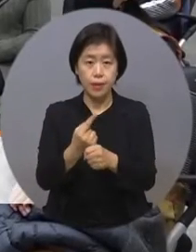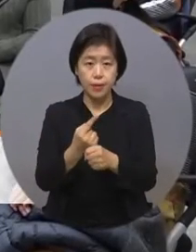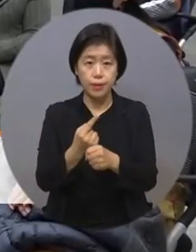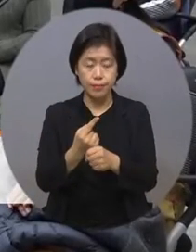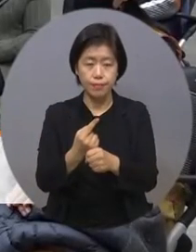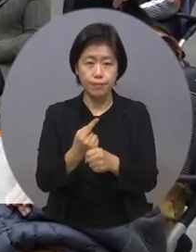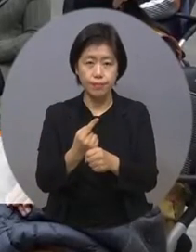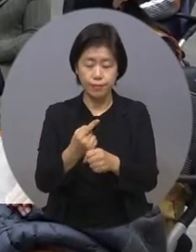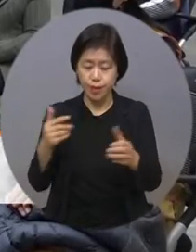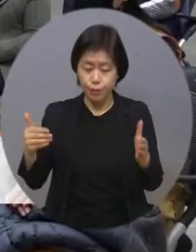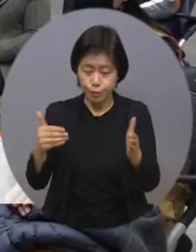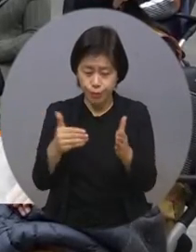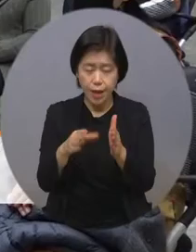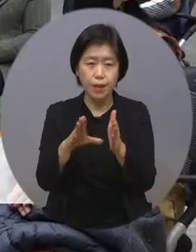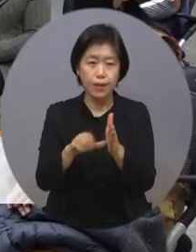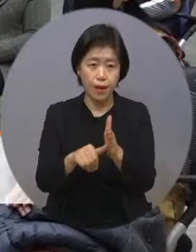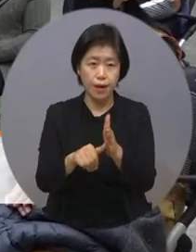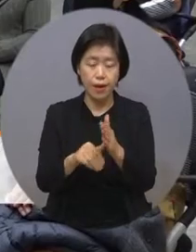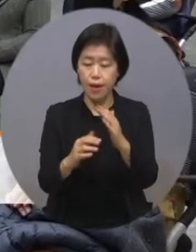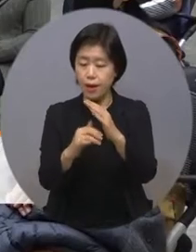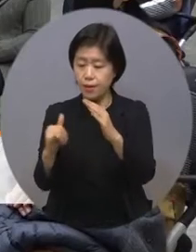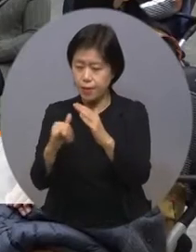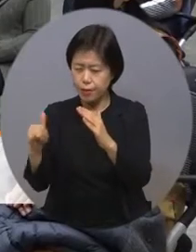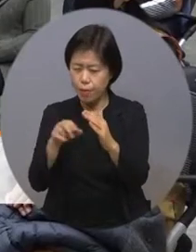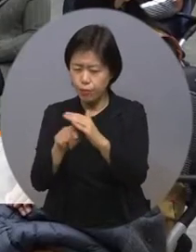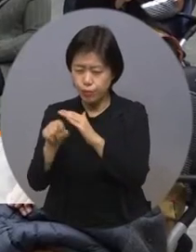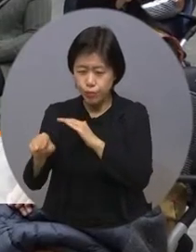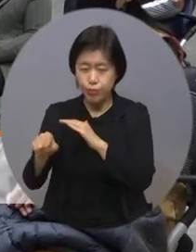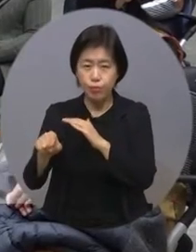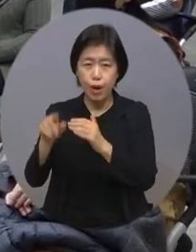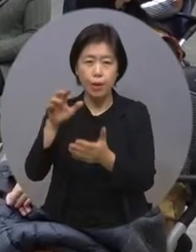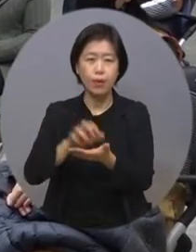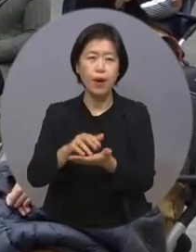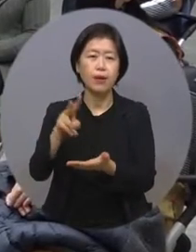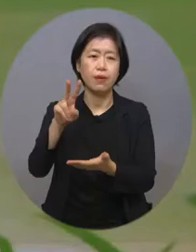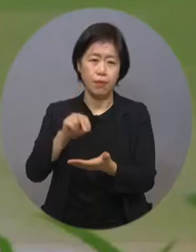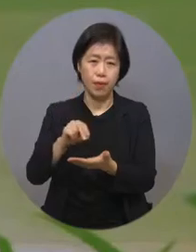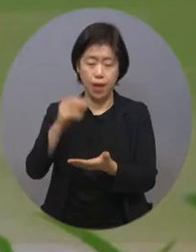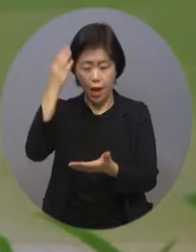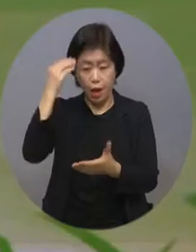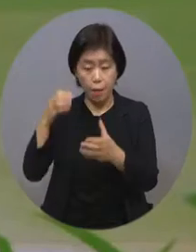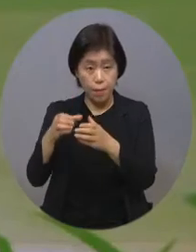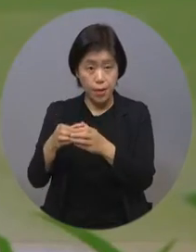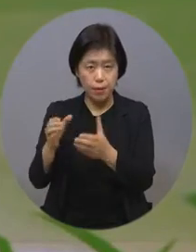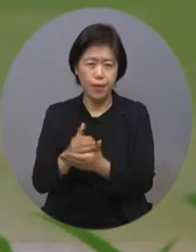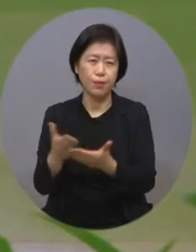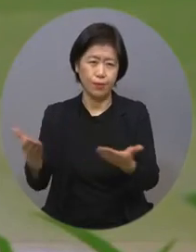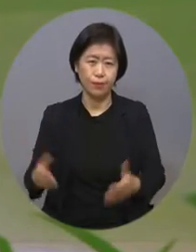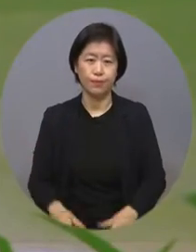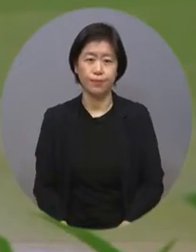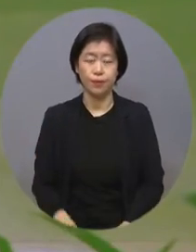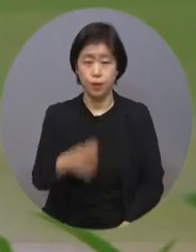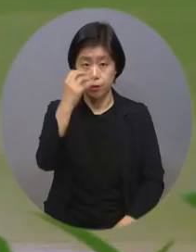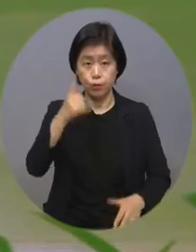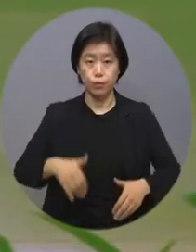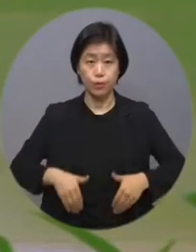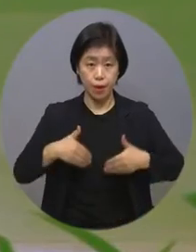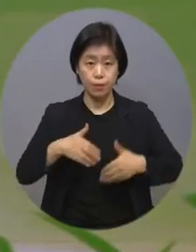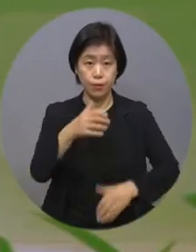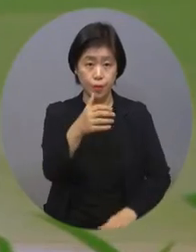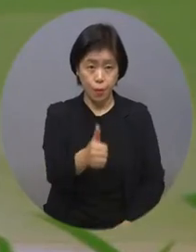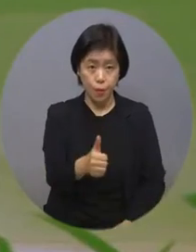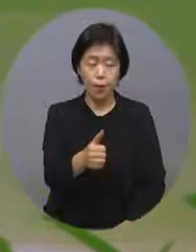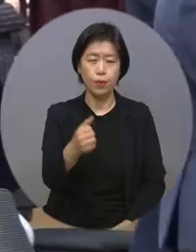장씩 연탄을 나눔하여 따뜻한 겨울을 선물하는 뜻깊은 행사입니다. 양승조 충남도지사와